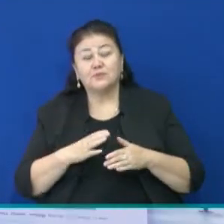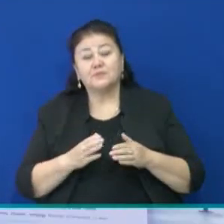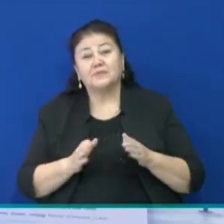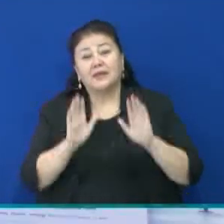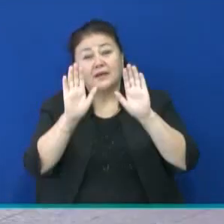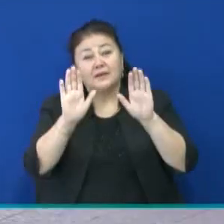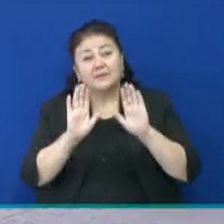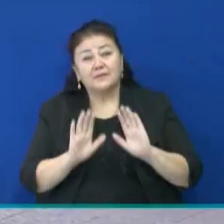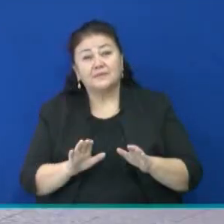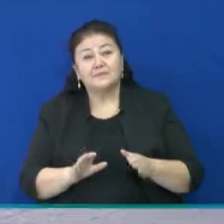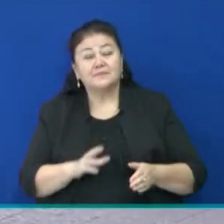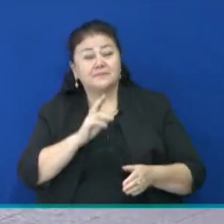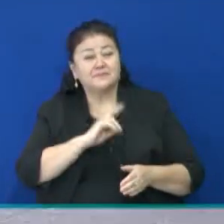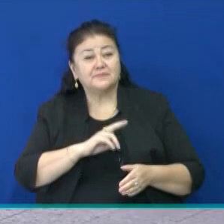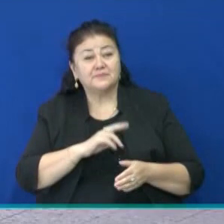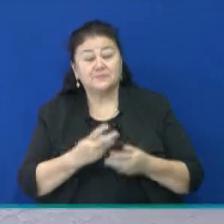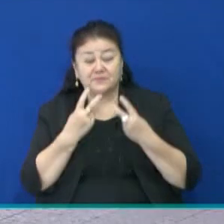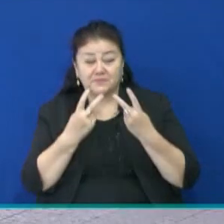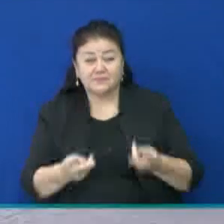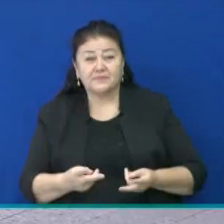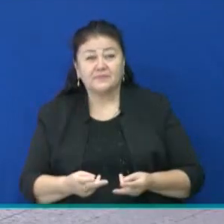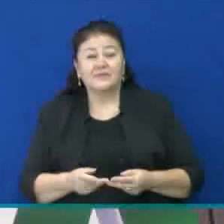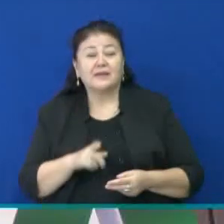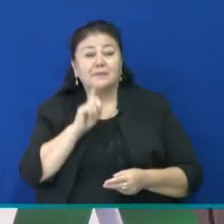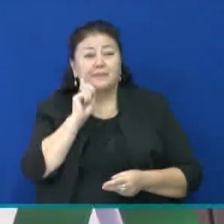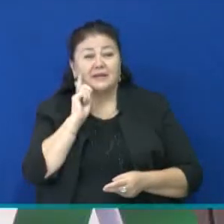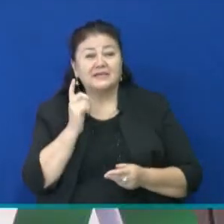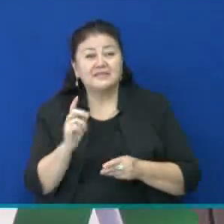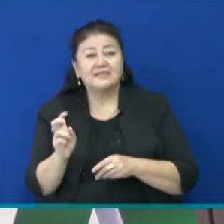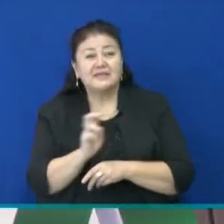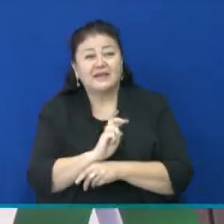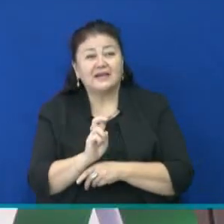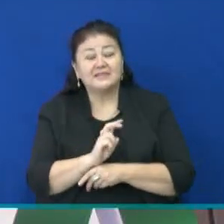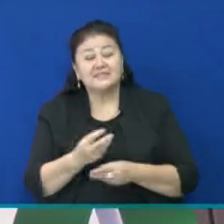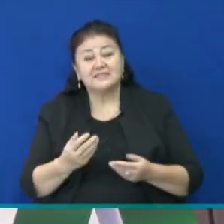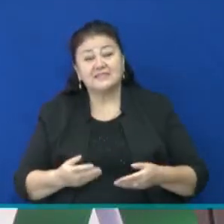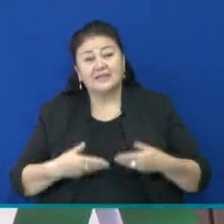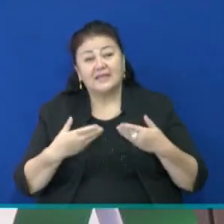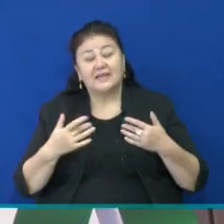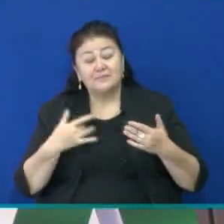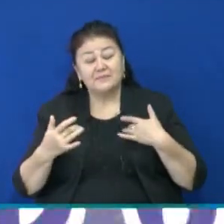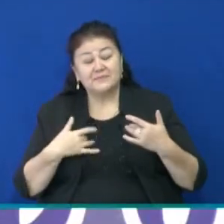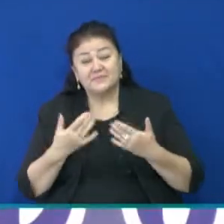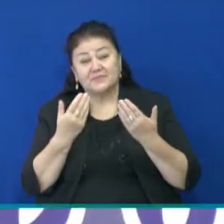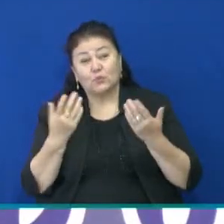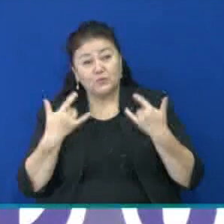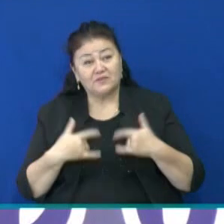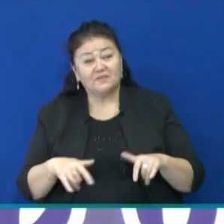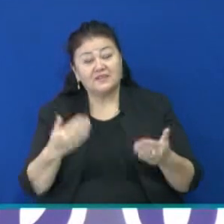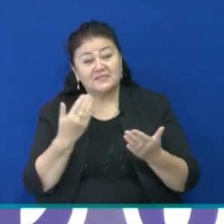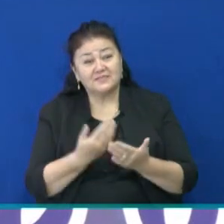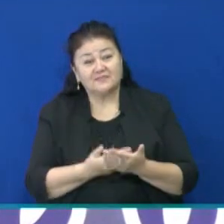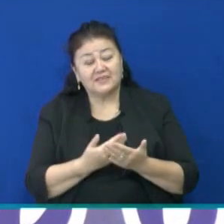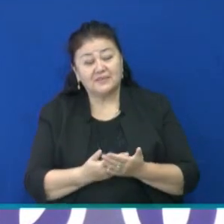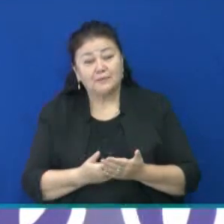местных артистов. В рамках праздничного концерта юные артисты представили свое творчество и удивили публику своим выступлением. Также